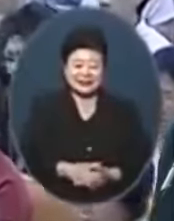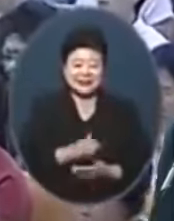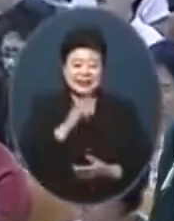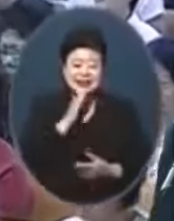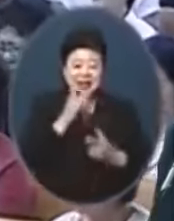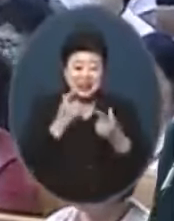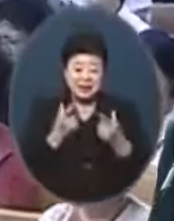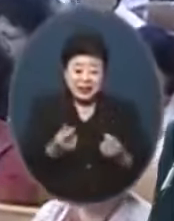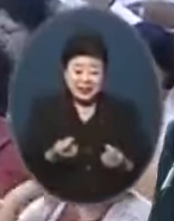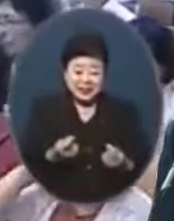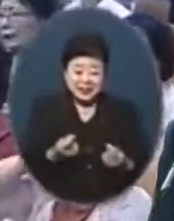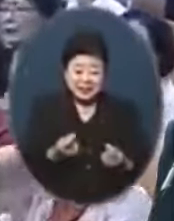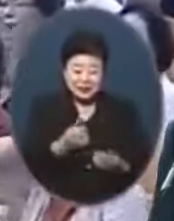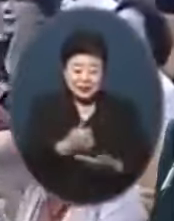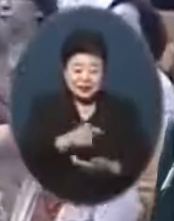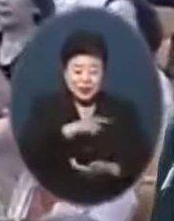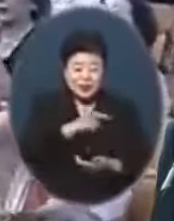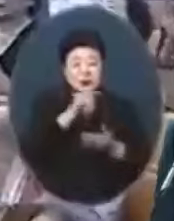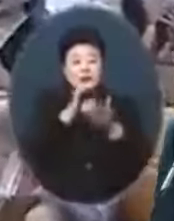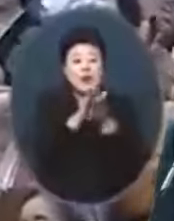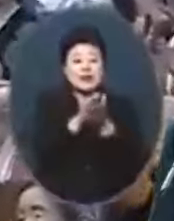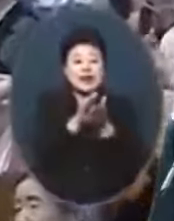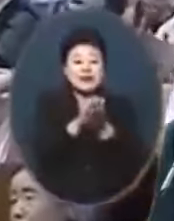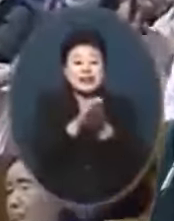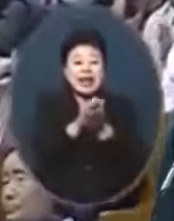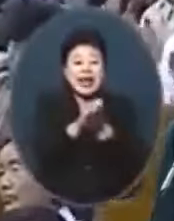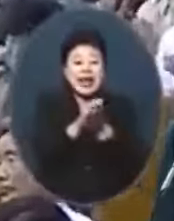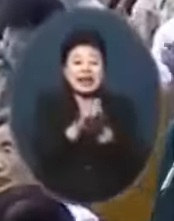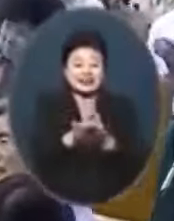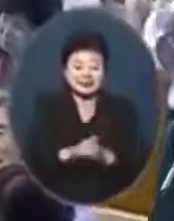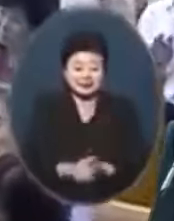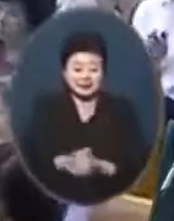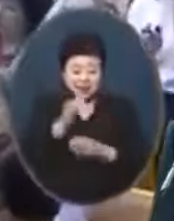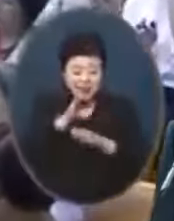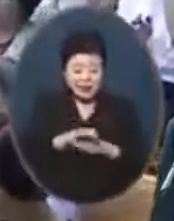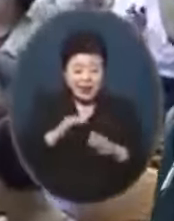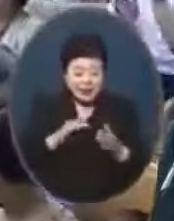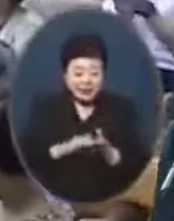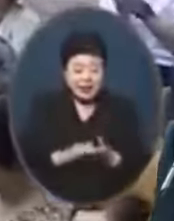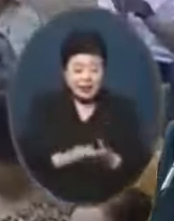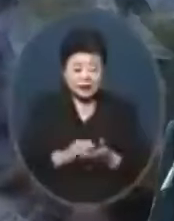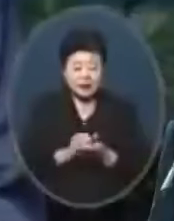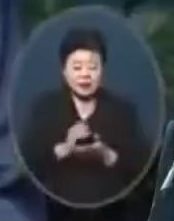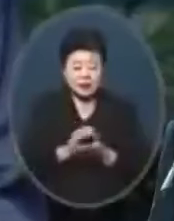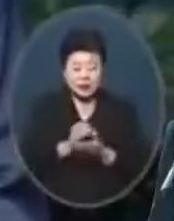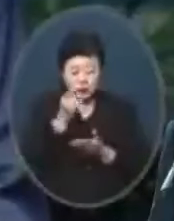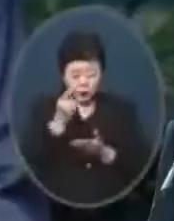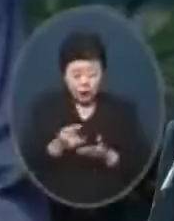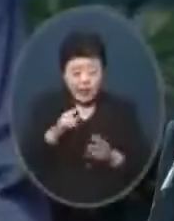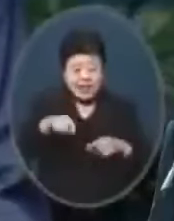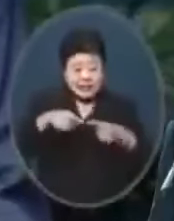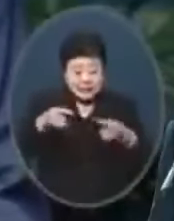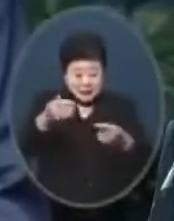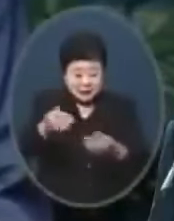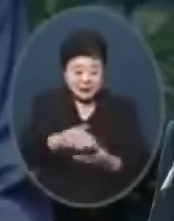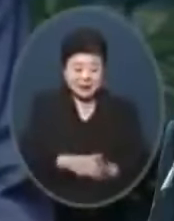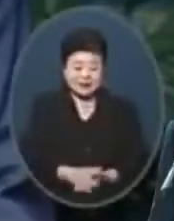아멘. 주의 이름으로 환영합니다. 예배가 필요한 후에 환영에 꼭 참석하시기